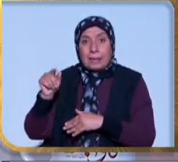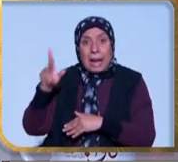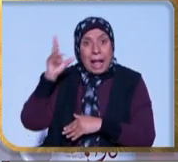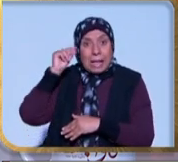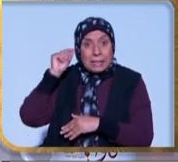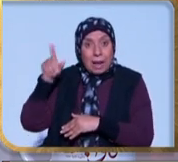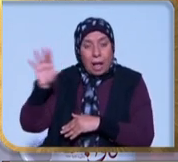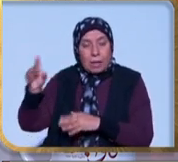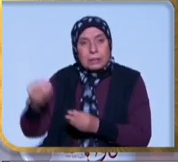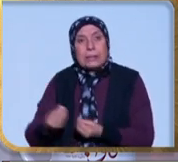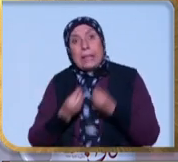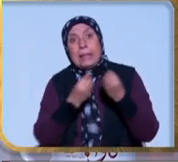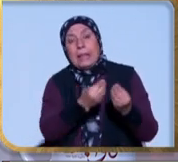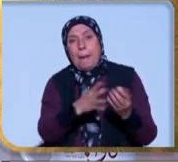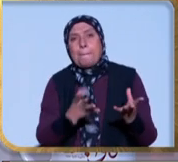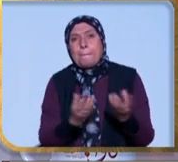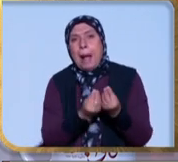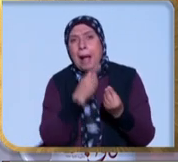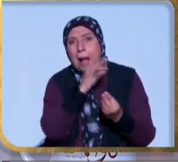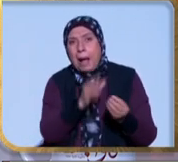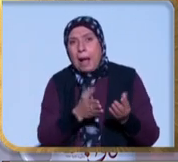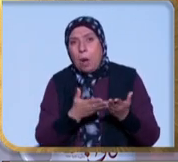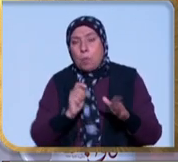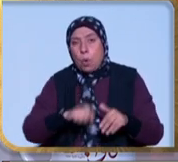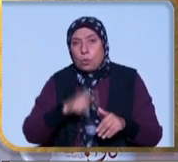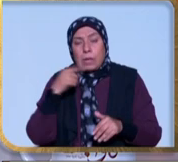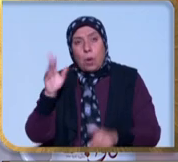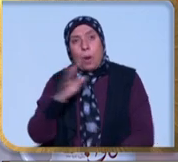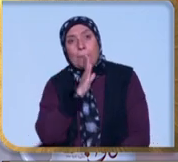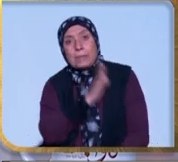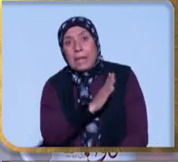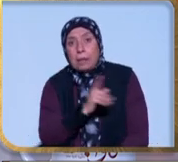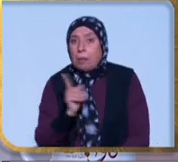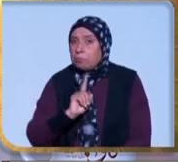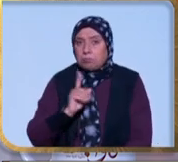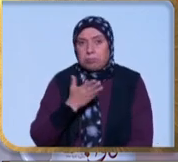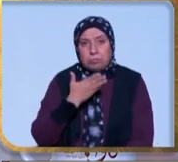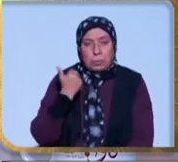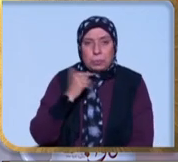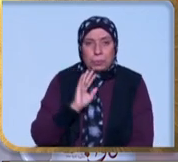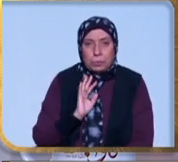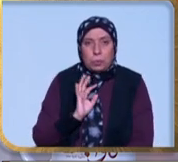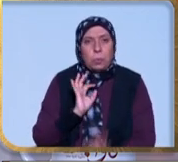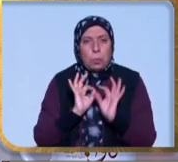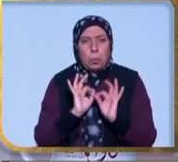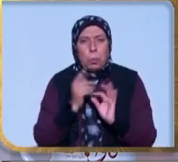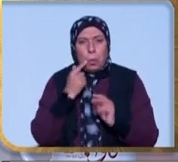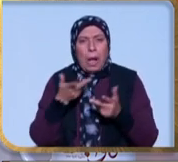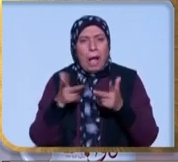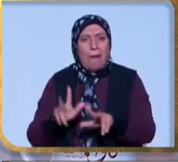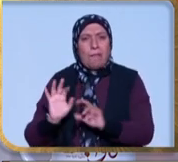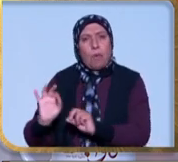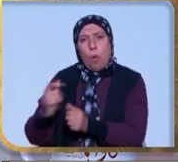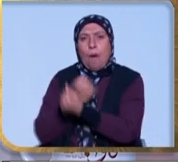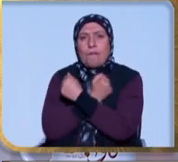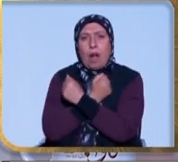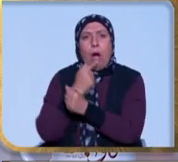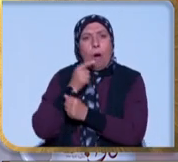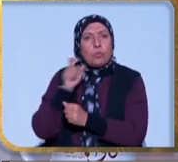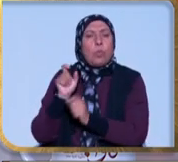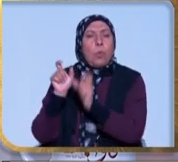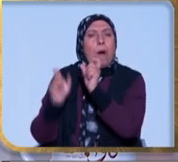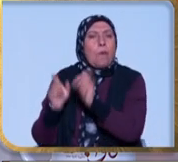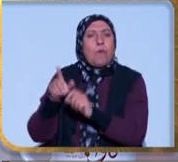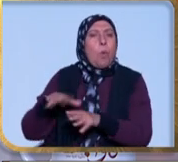إسرائيل ولم يؤمنوا بما أرسل به موسى عليه السلام. يعني حتى كما وصفهم القرآن الكريم في قوله تعالى